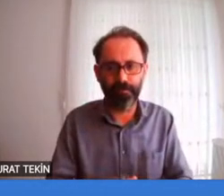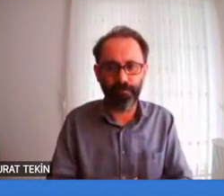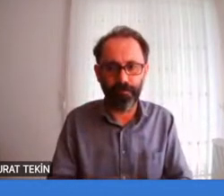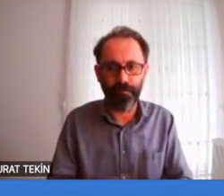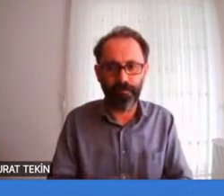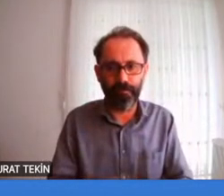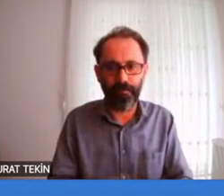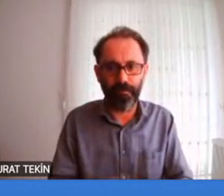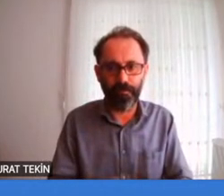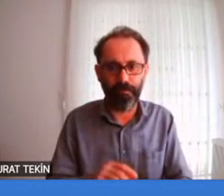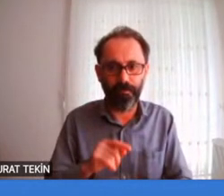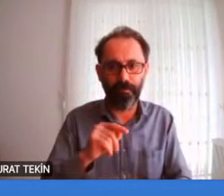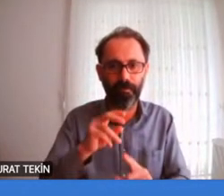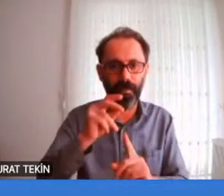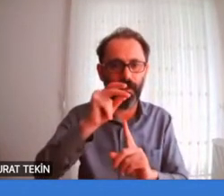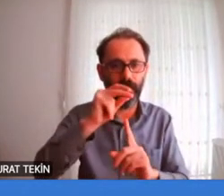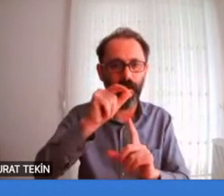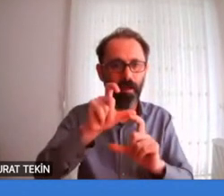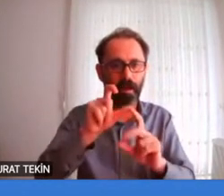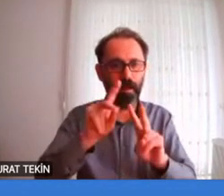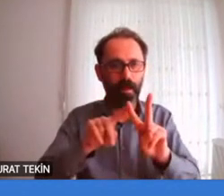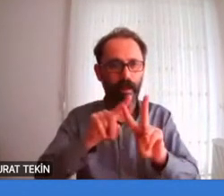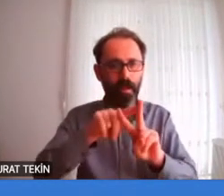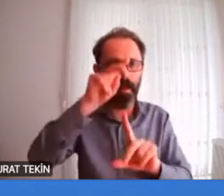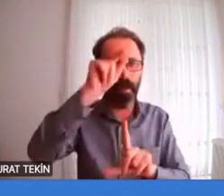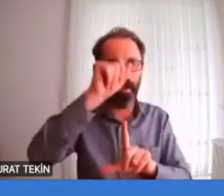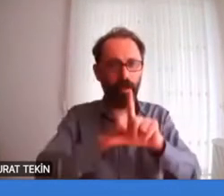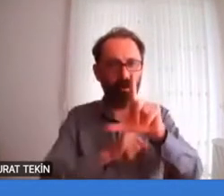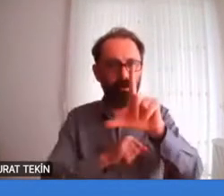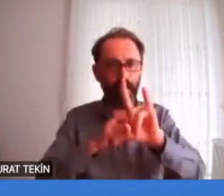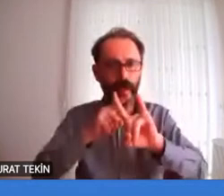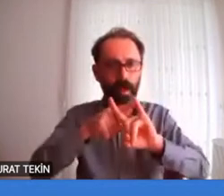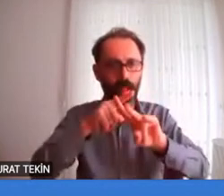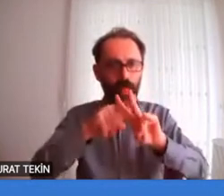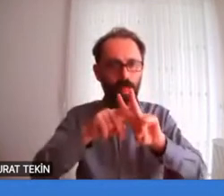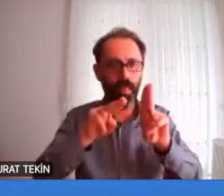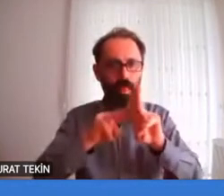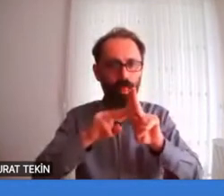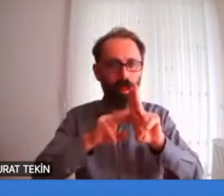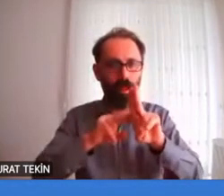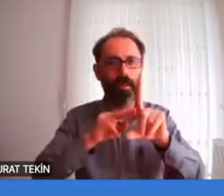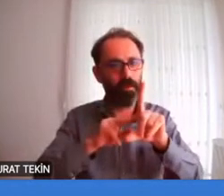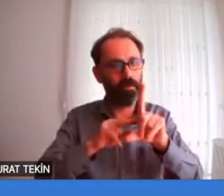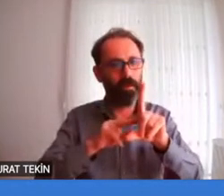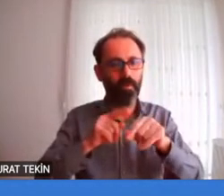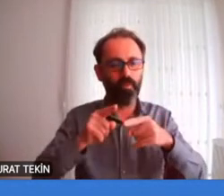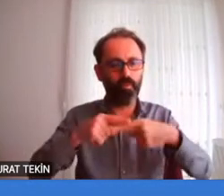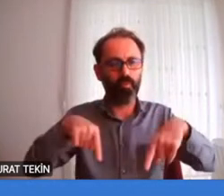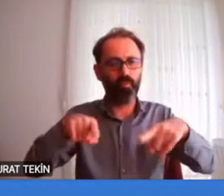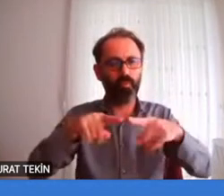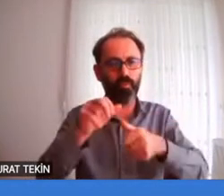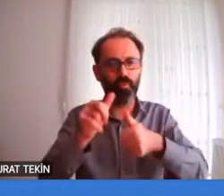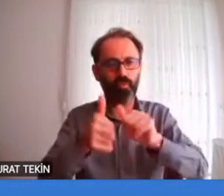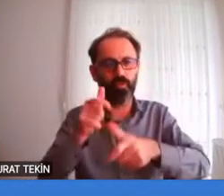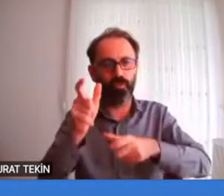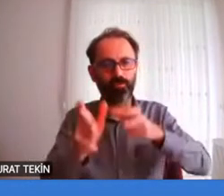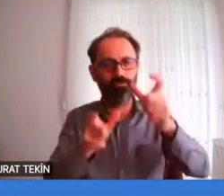biz onu bildik sadece. Onun da bu anlattığımız başarıda emeği çok ama çok büyük.